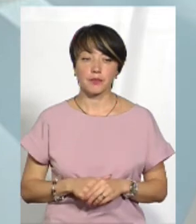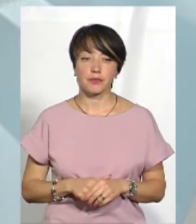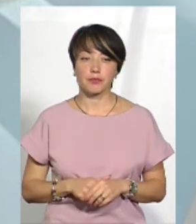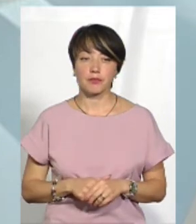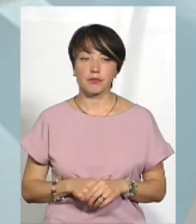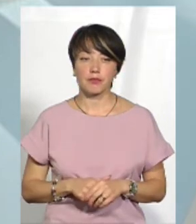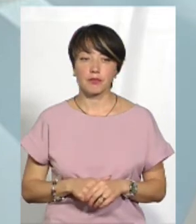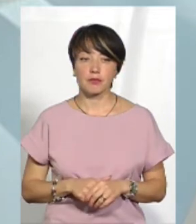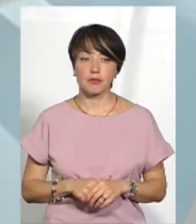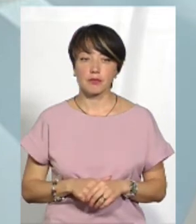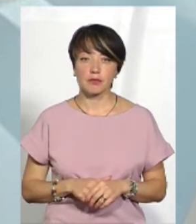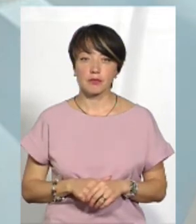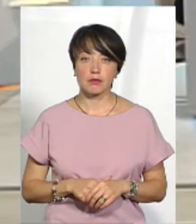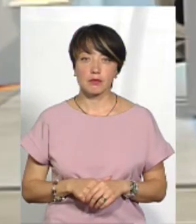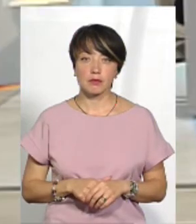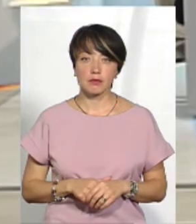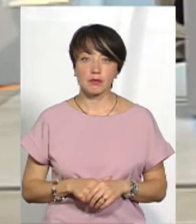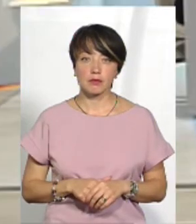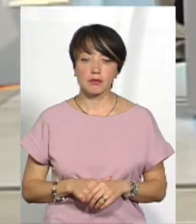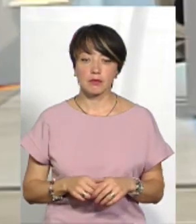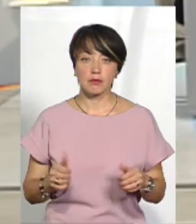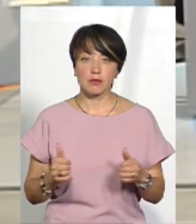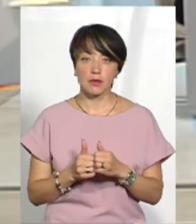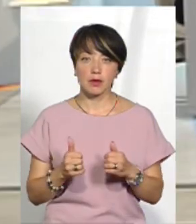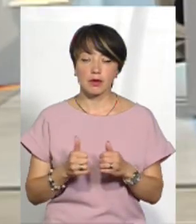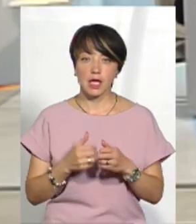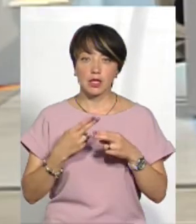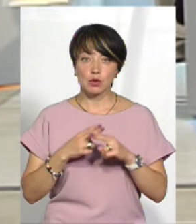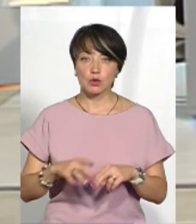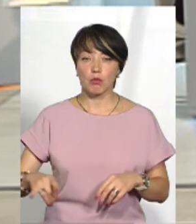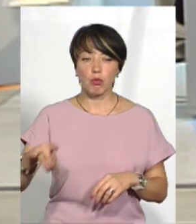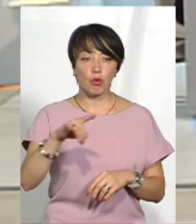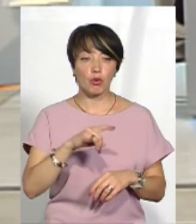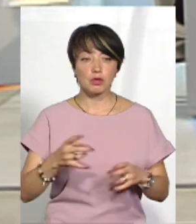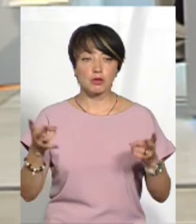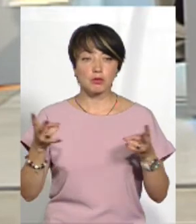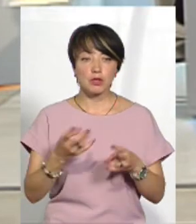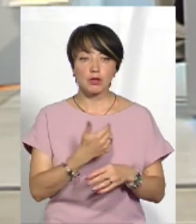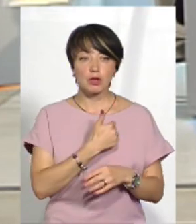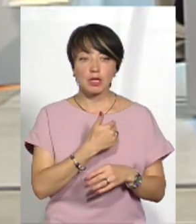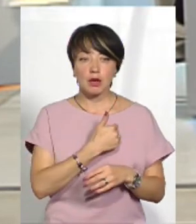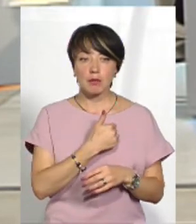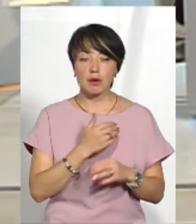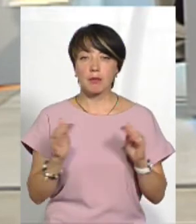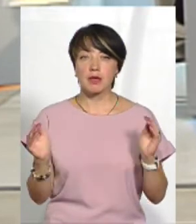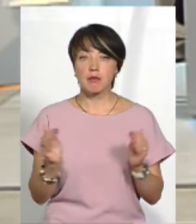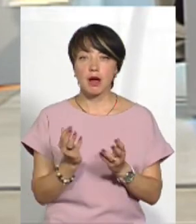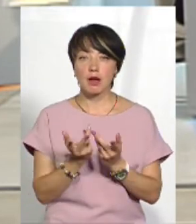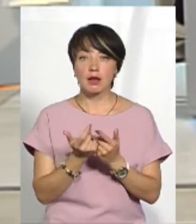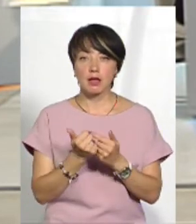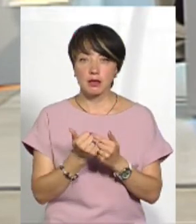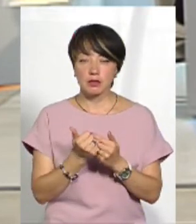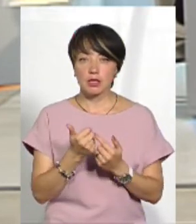що поряд проходження інструкції польотів, нам сьогодні необхідно хоча б принаймні мінімальній